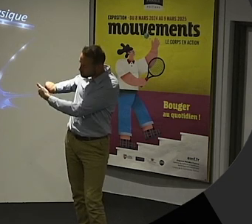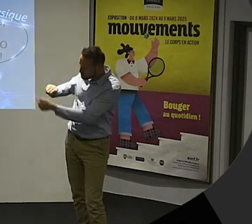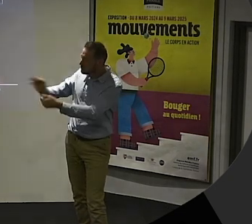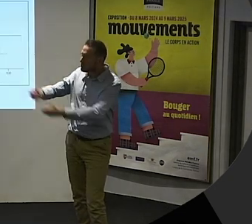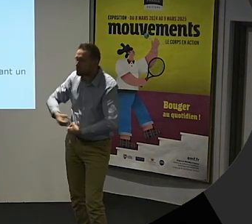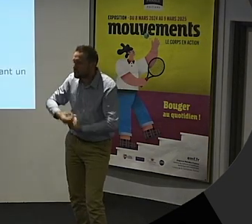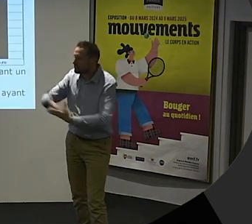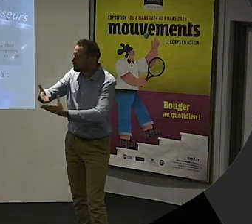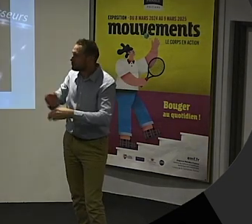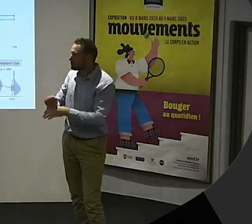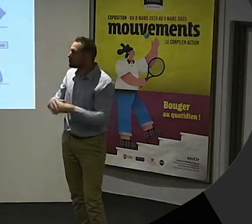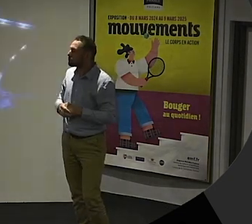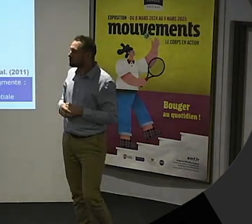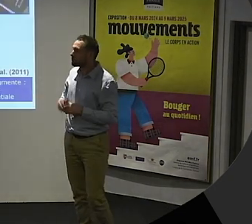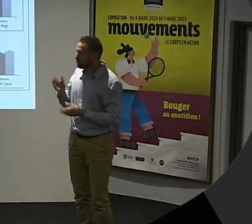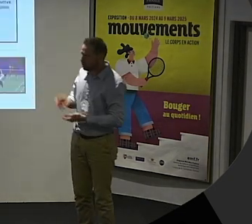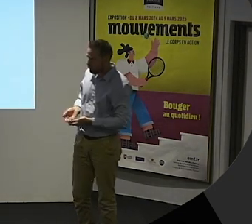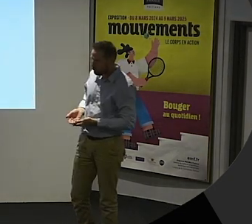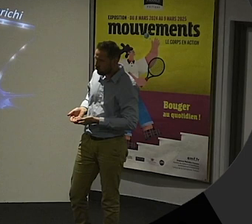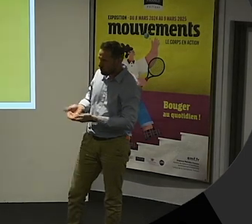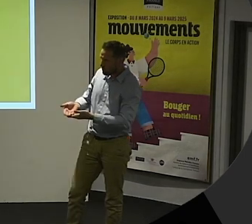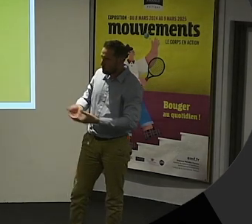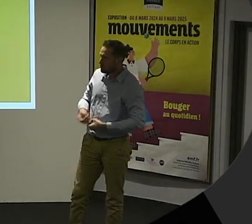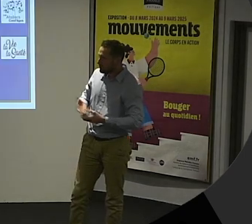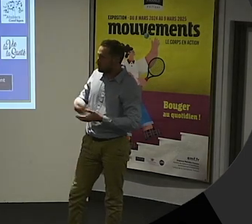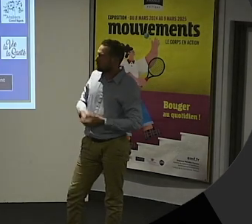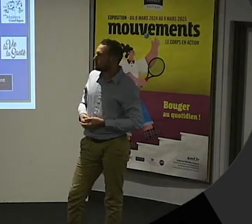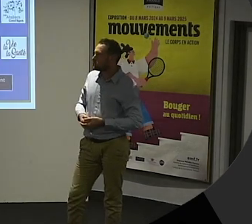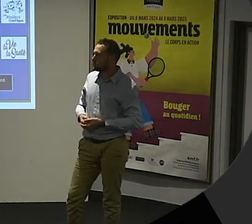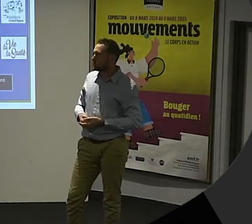si tu veux bien, je te laisse la parole pour continuer.